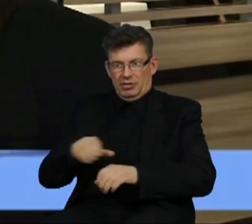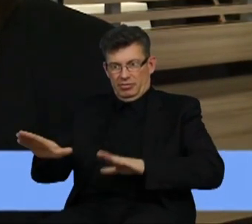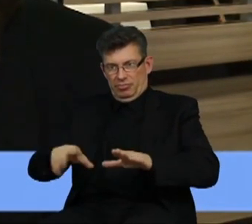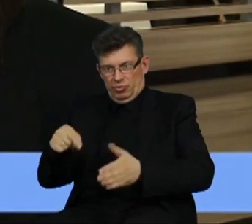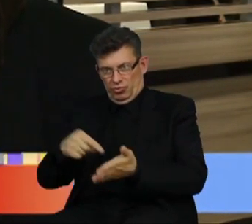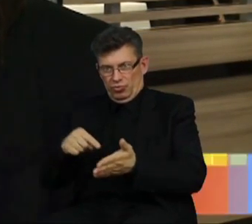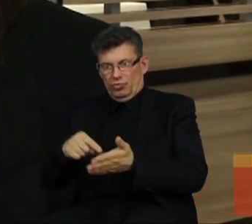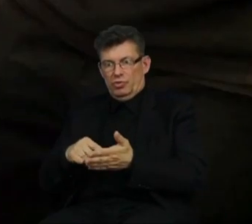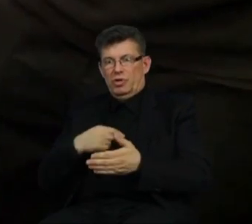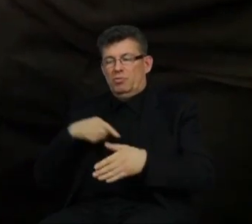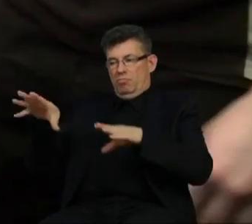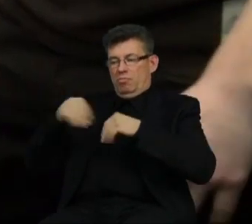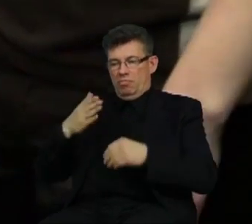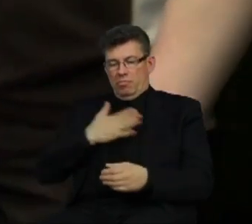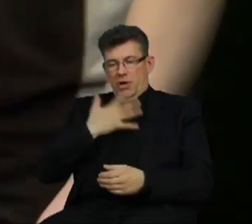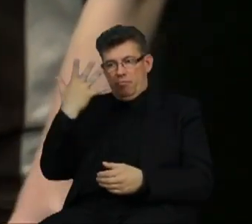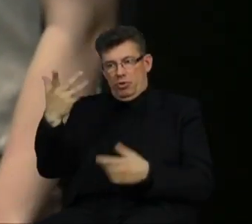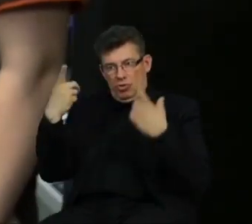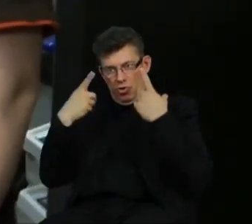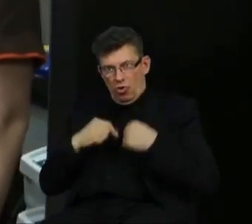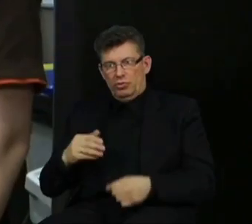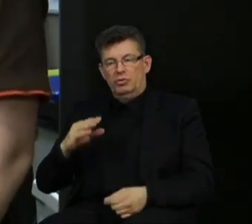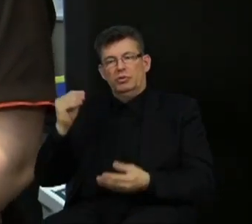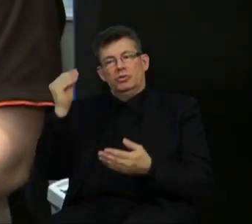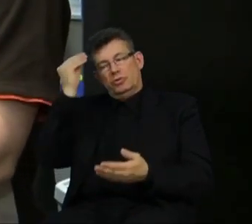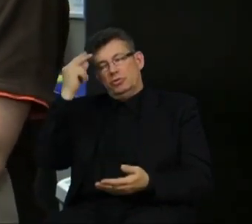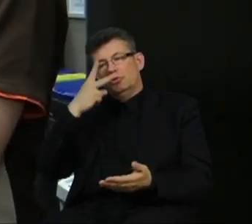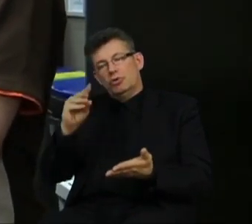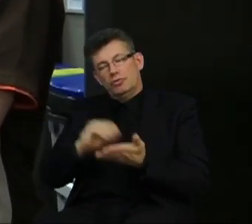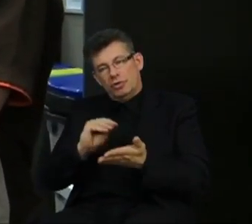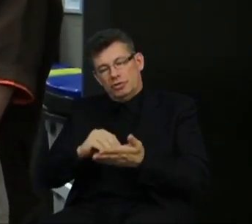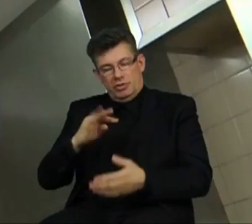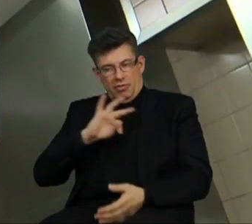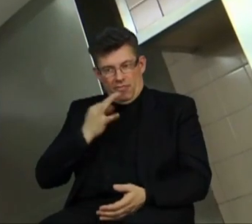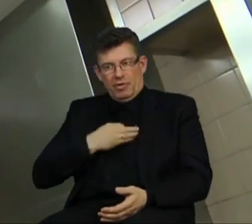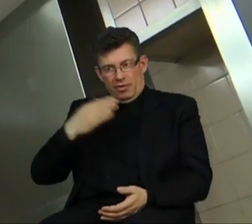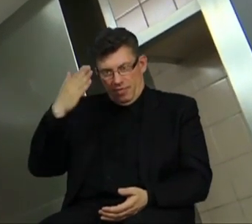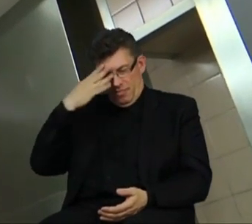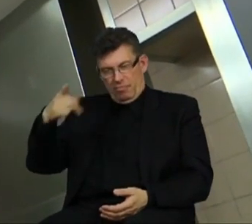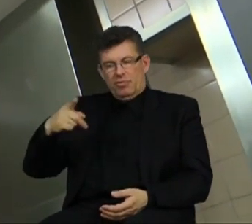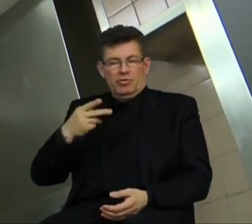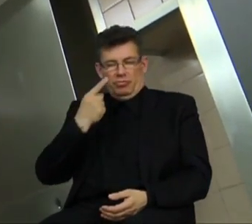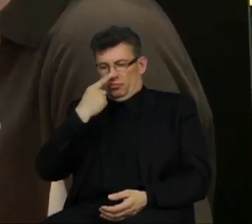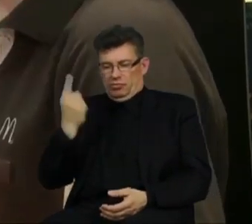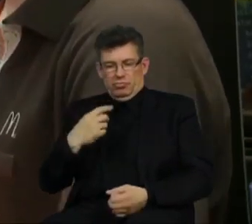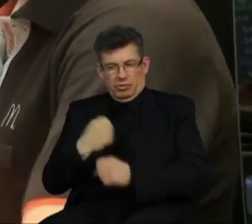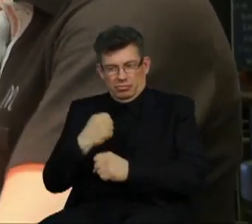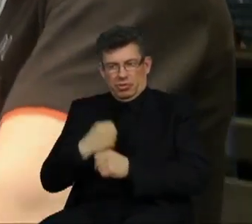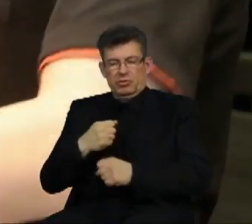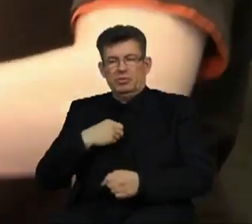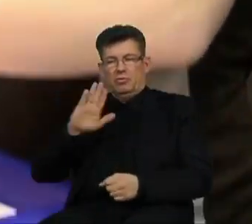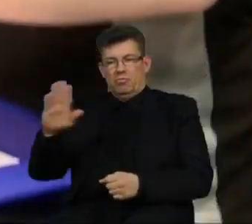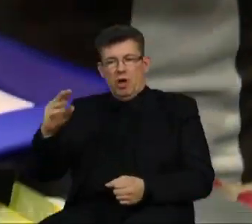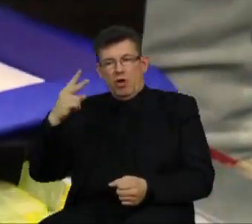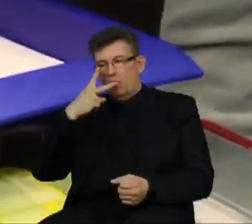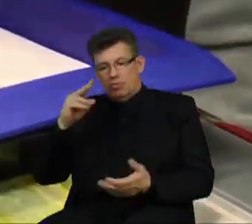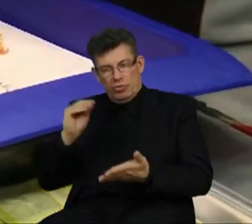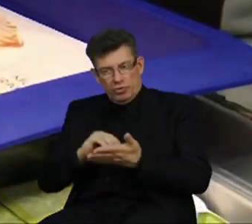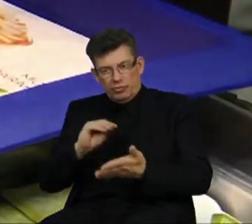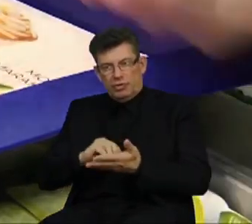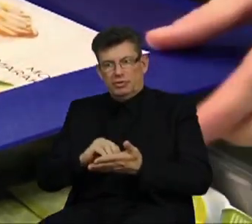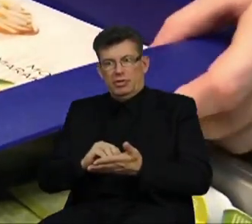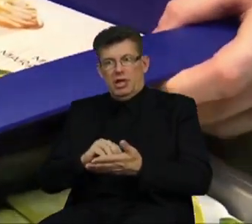Mam takich osób zatrudnionych 5, ze swojego doświadczenia wiem, że te osoby świetnie pracują i chciałabym jak najbardziej korzystać z ich doświadczenia i umiejętności.